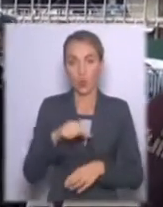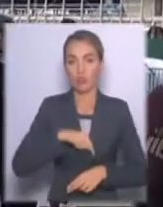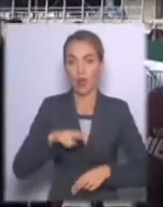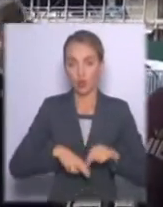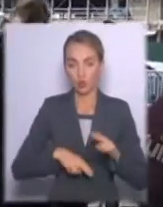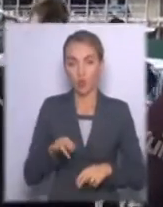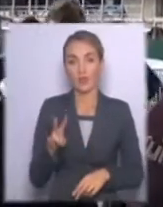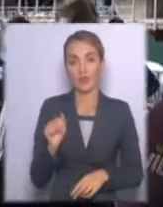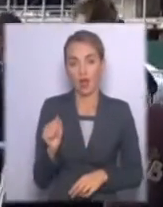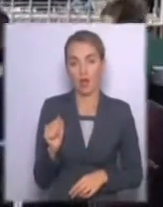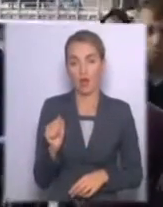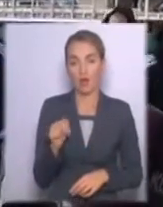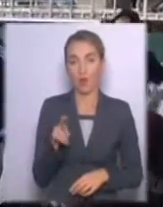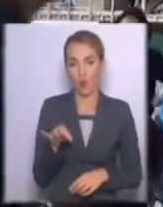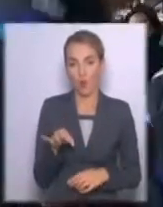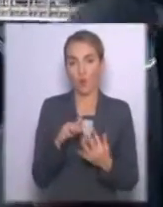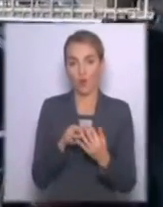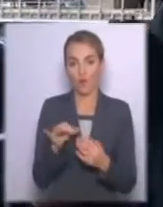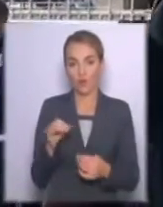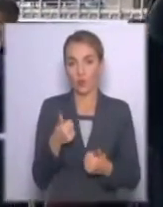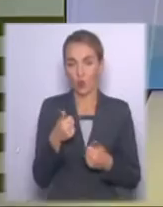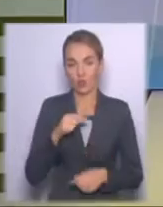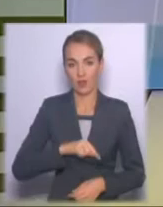на по-бойовому і з хорошим настроєм.